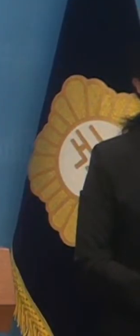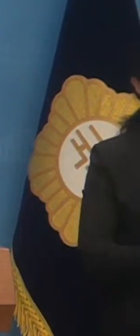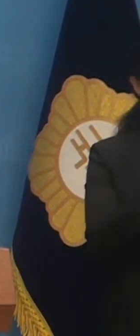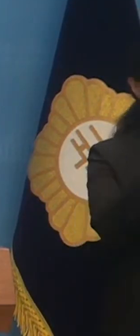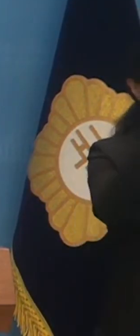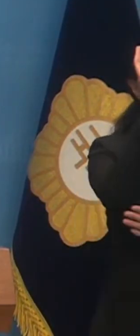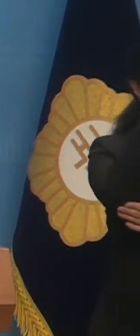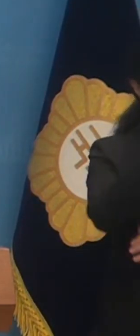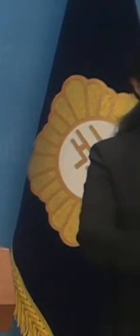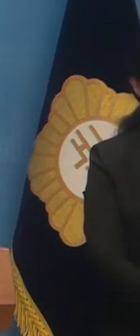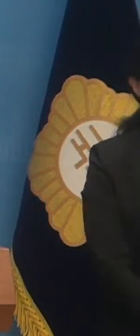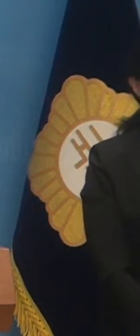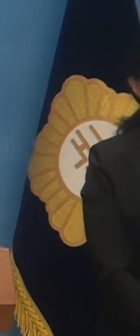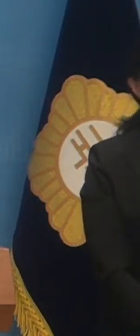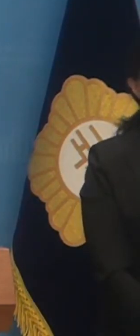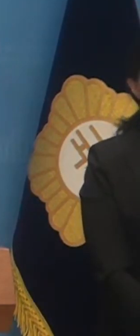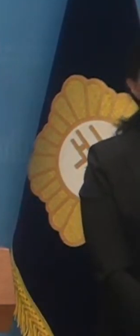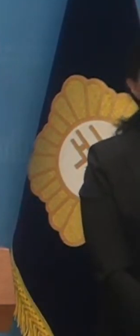두 번째 브리핑 시작하겠습니다.